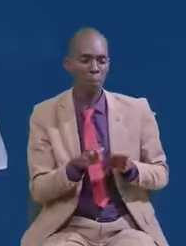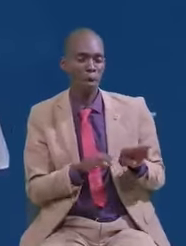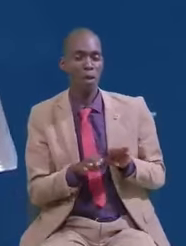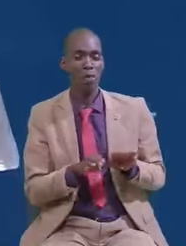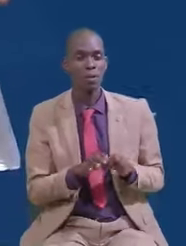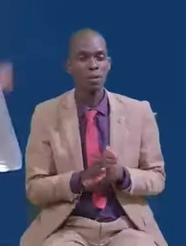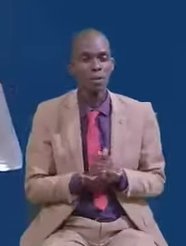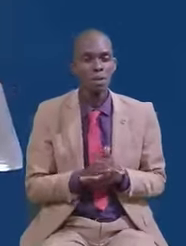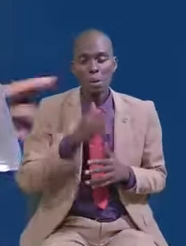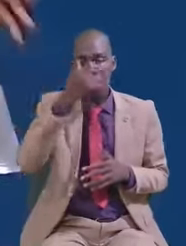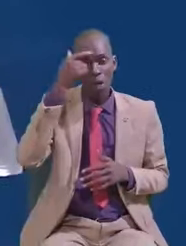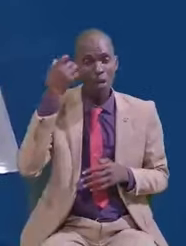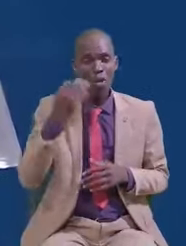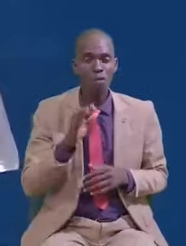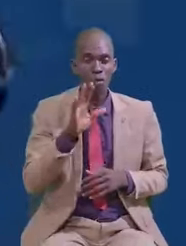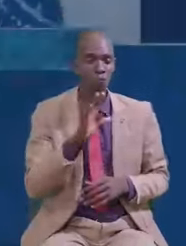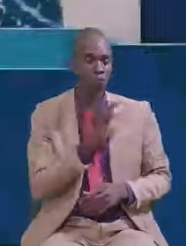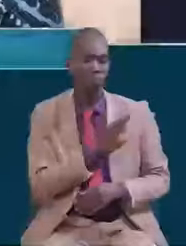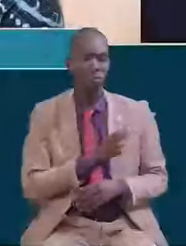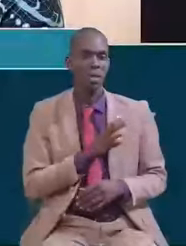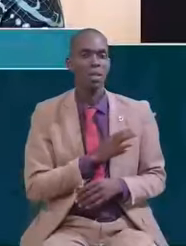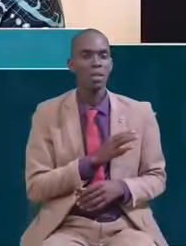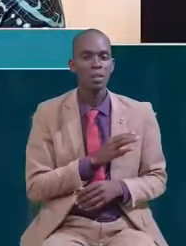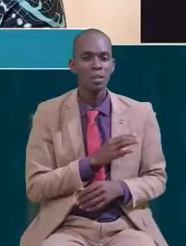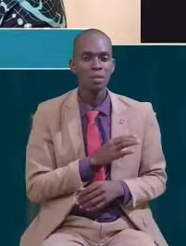à cause de ton caractère.